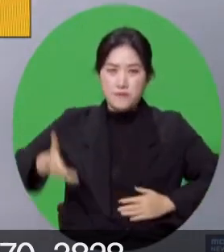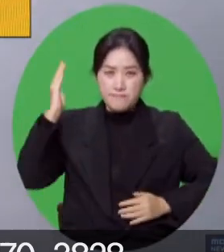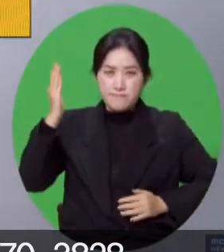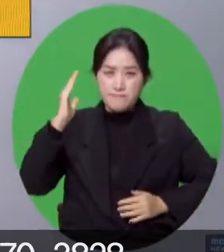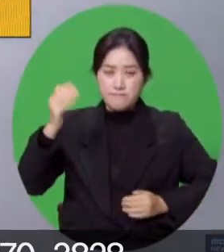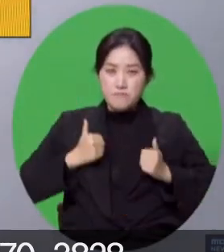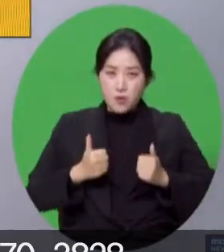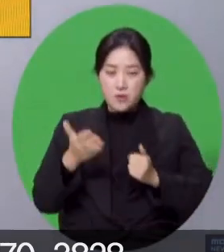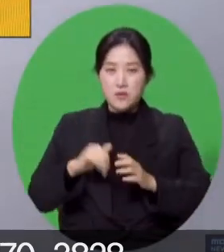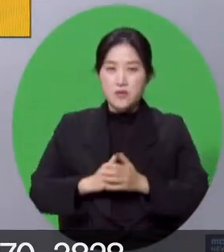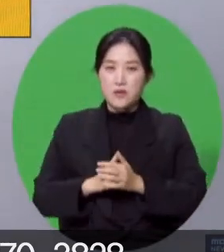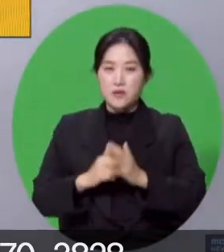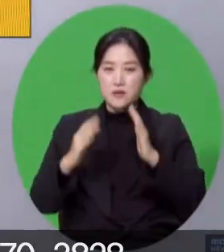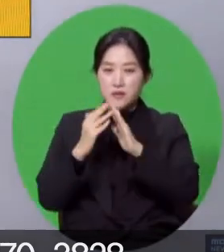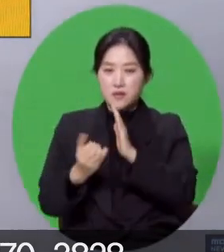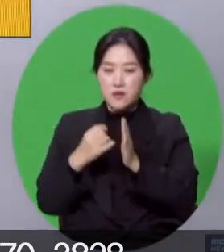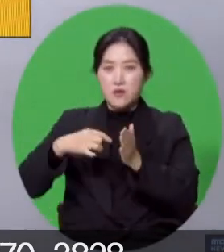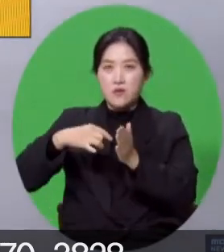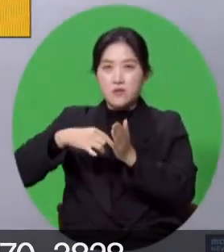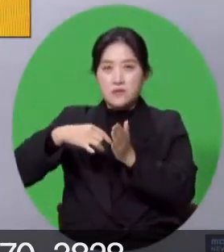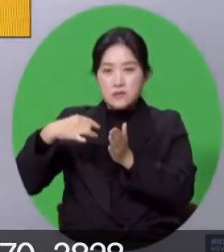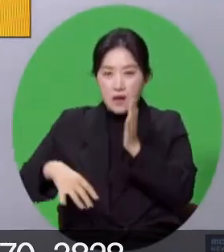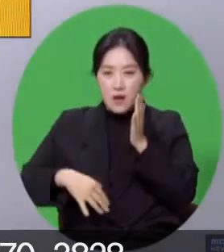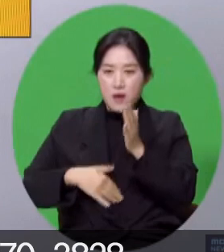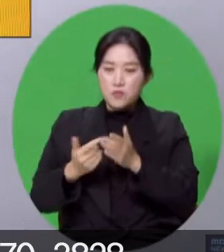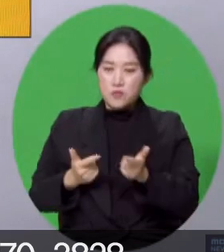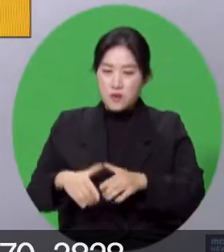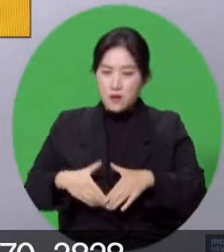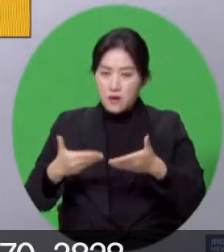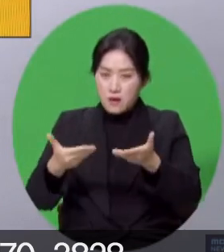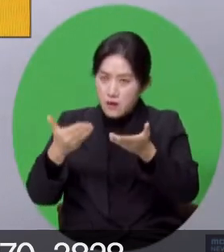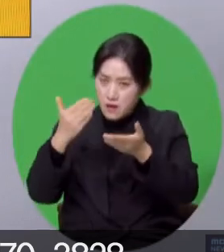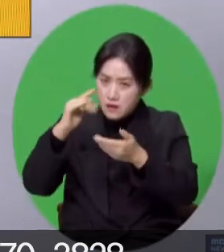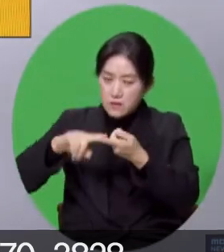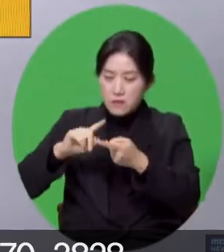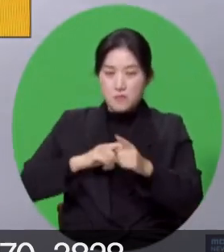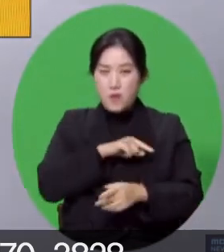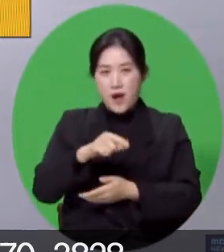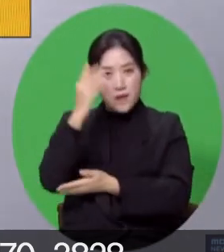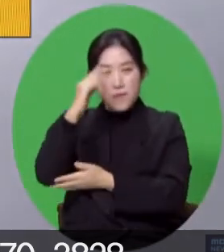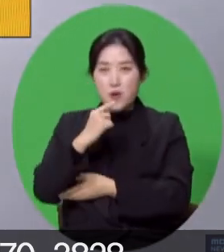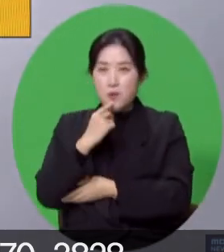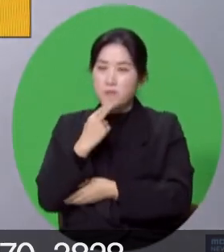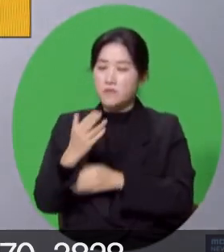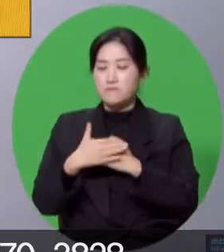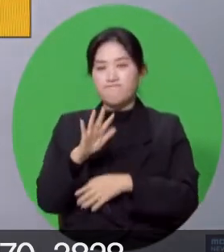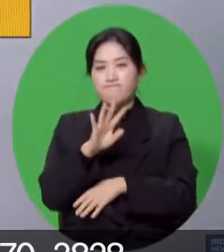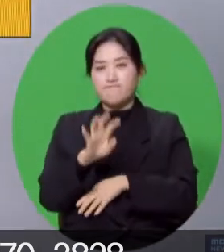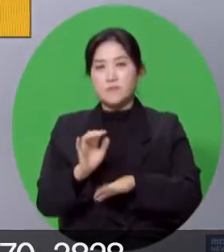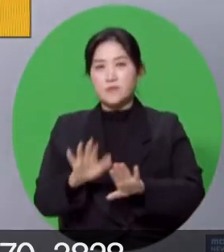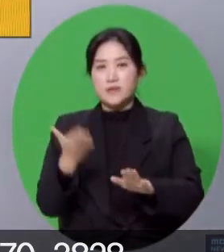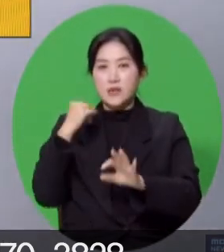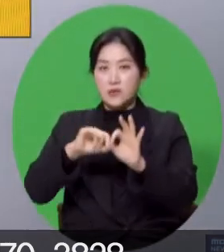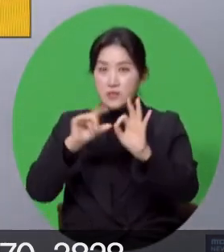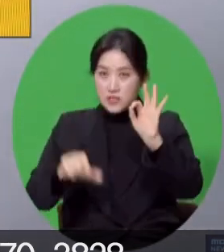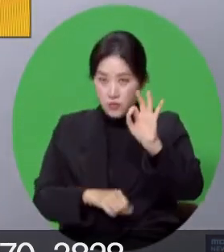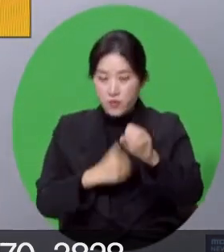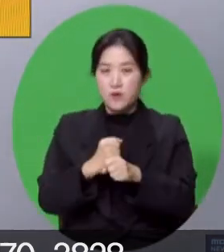네. 보유세 완화할 때 한 말씀도 안 하셔서 제가 의아를 했어요. 그리고 작년 12월에 이제 공시가격 전면 재검토